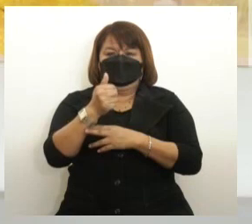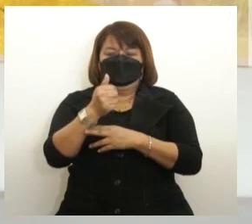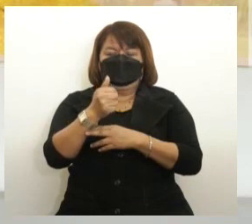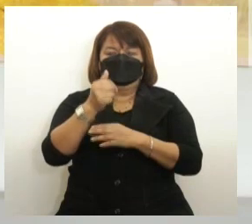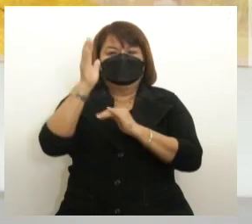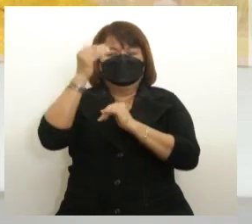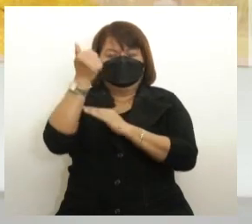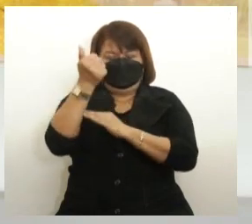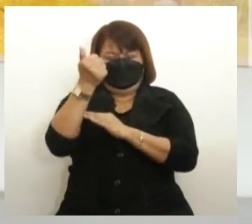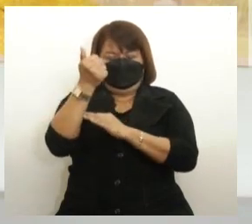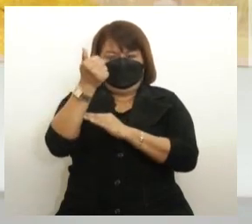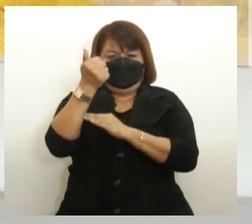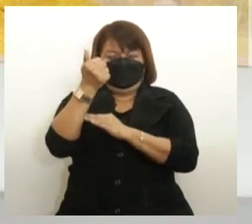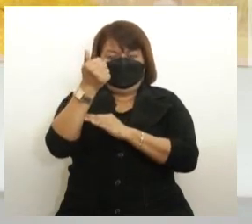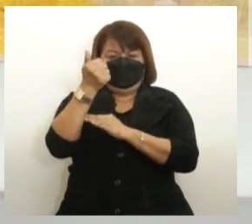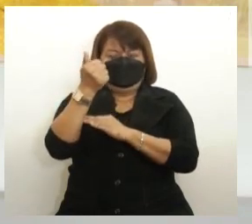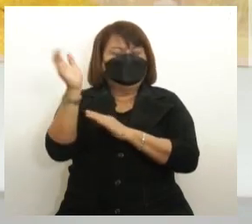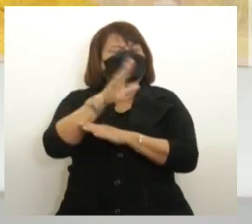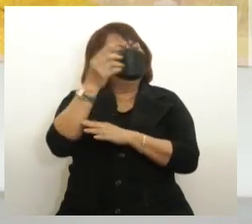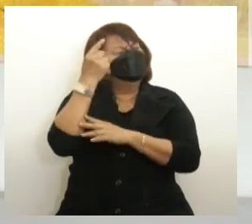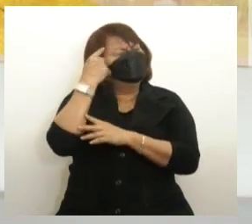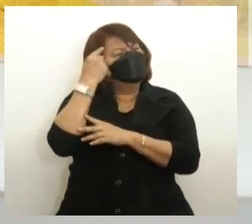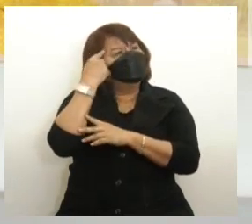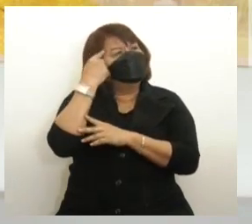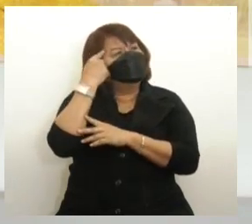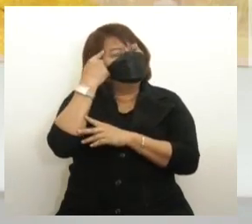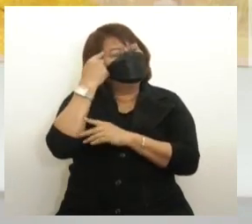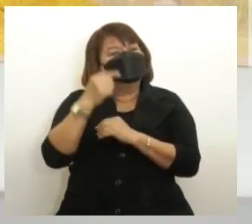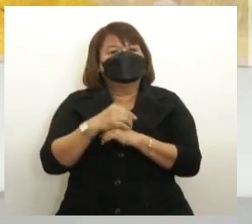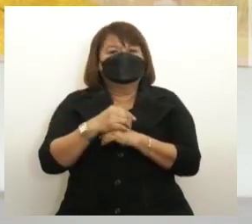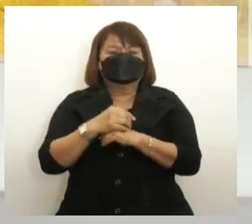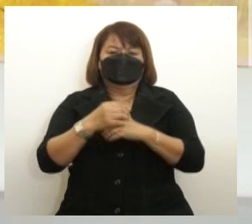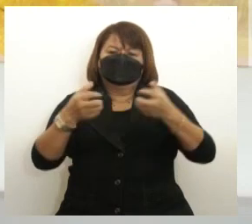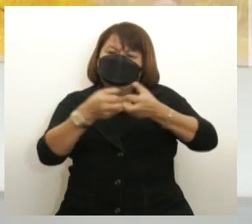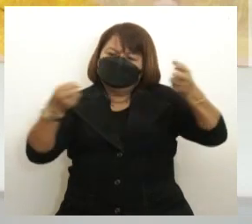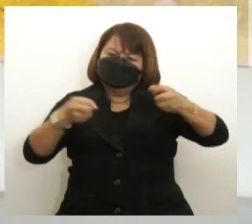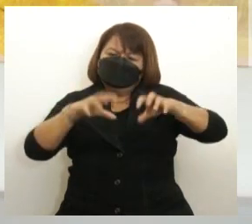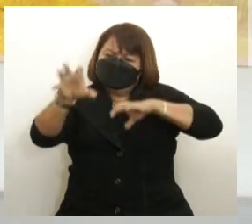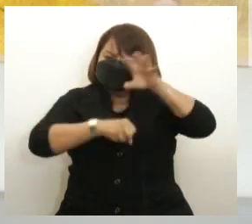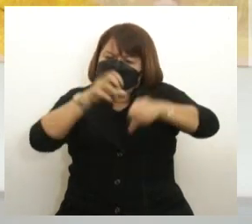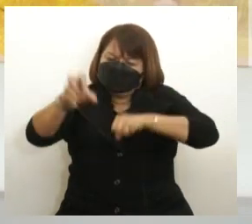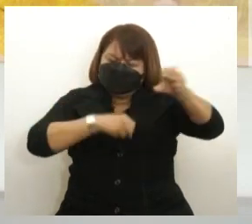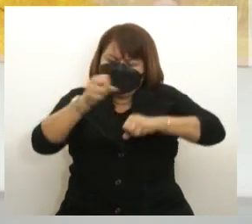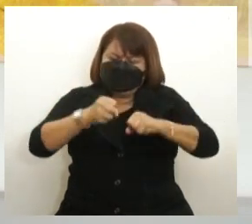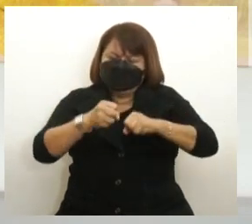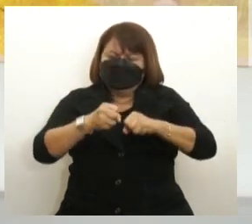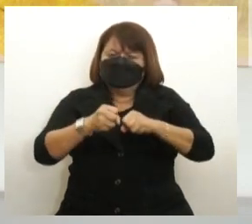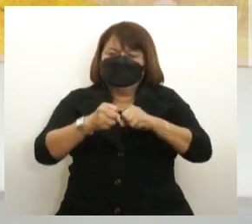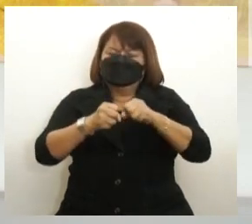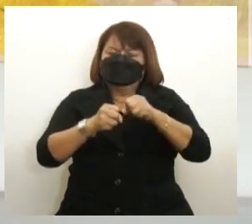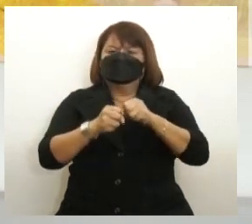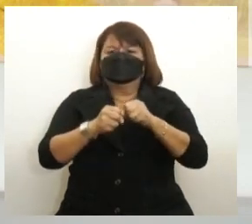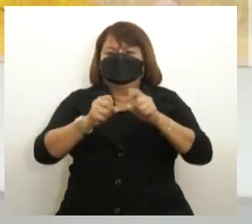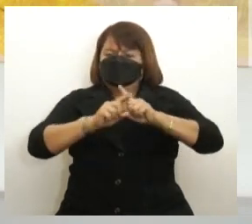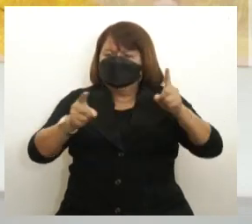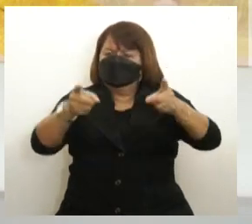อกันและไม่คิดที่จะแย่งชิงไม่คิดที่จะเอาเปรียบคิดที่จะ